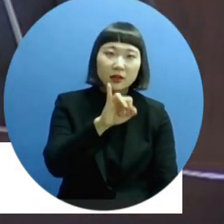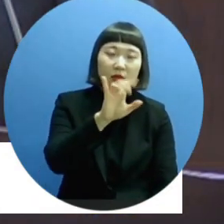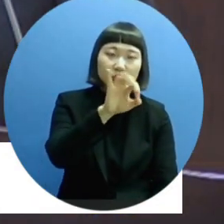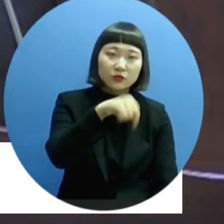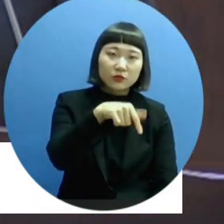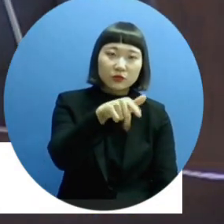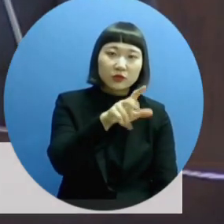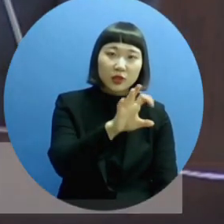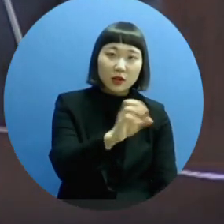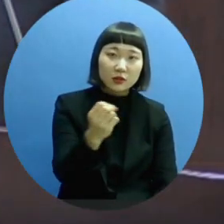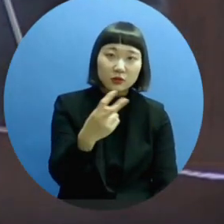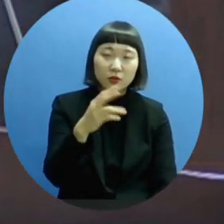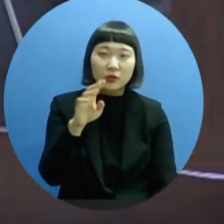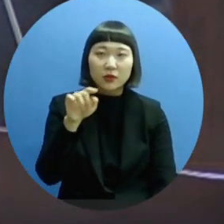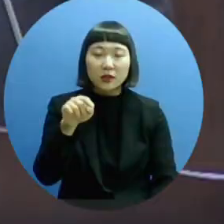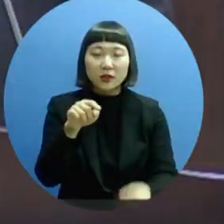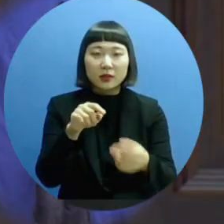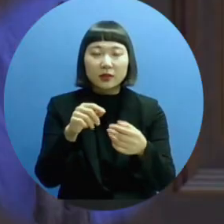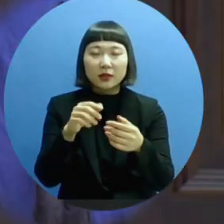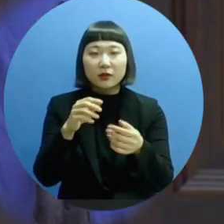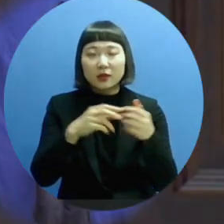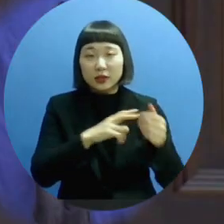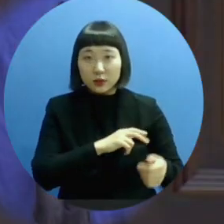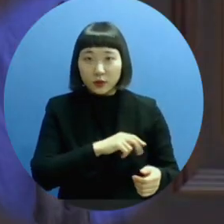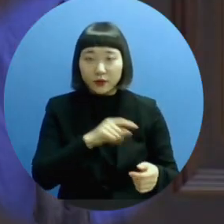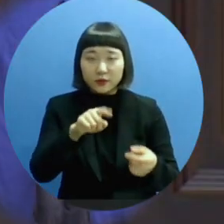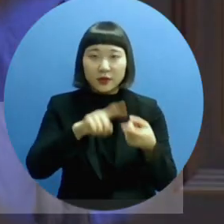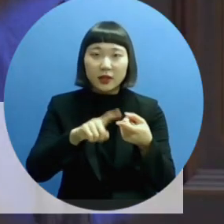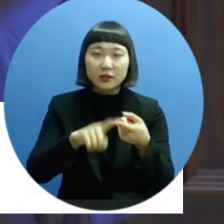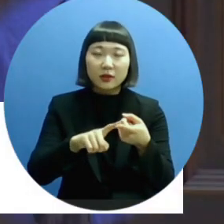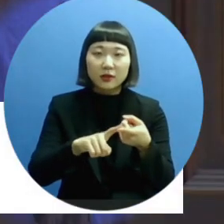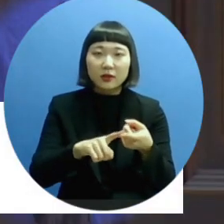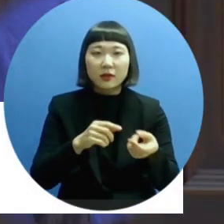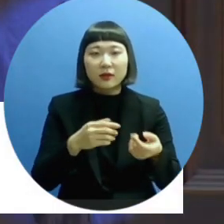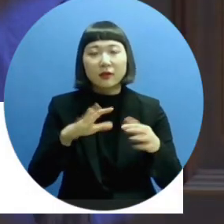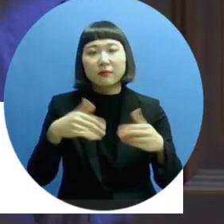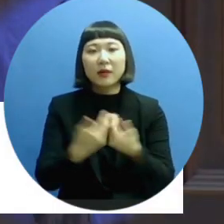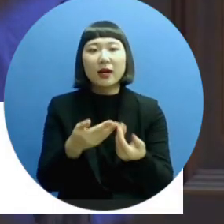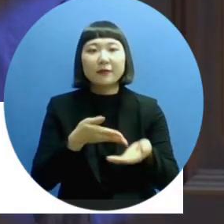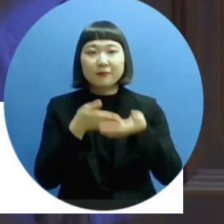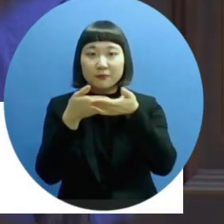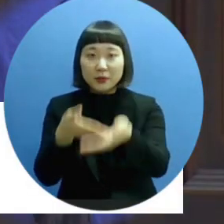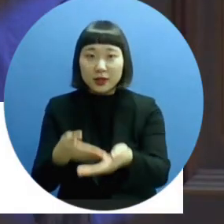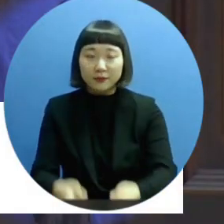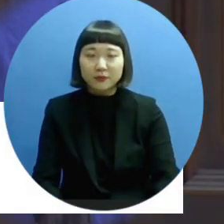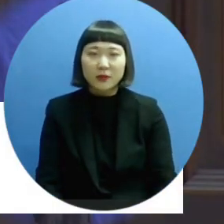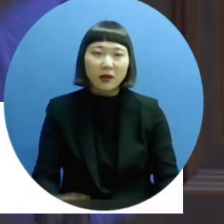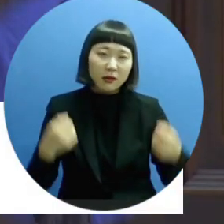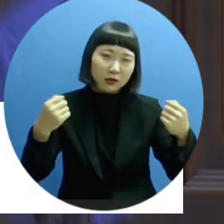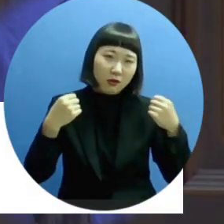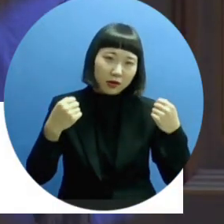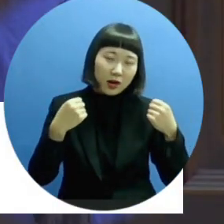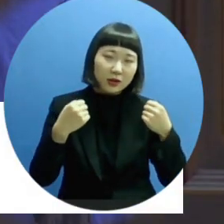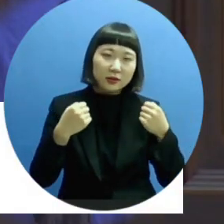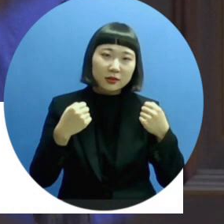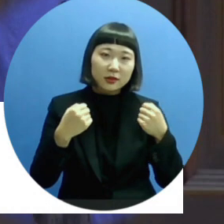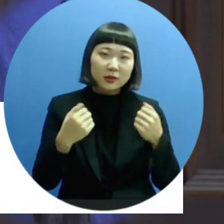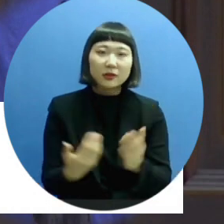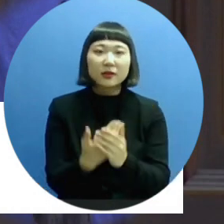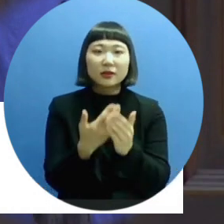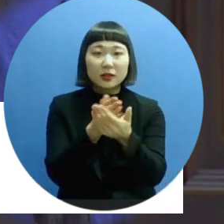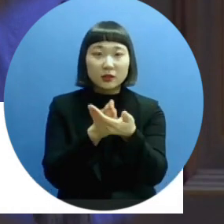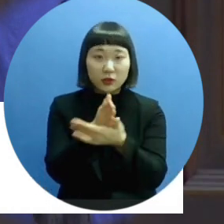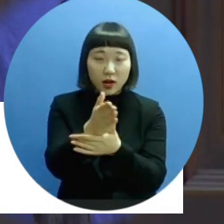촉구하는 의사 진행 발언을 이어갔습니다. 저는 건강증진과 산후조리 지원비에 대해서